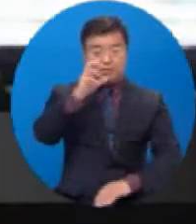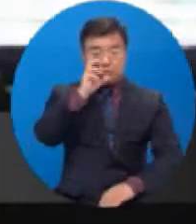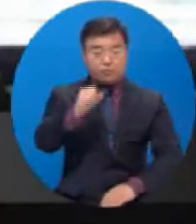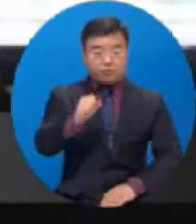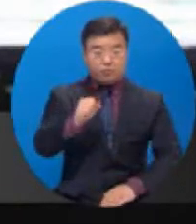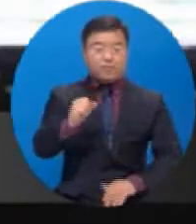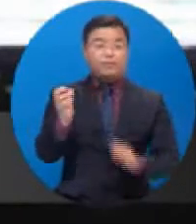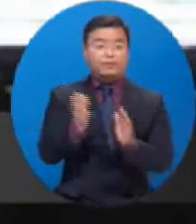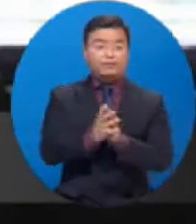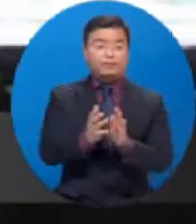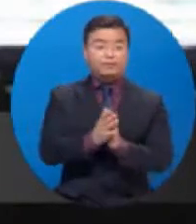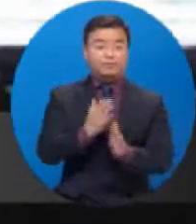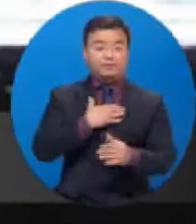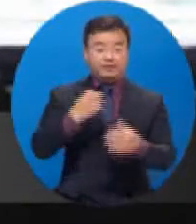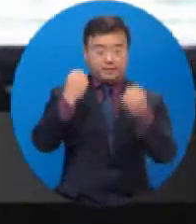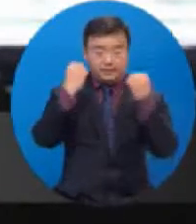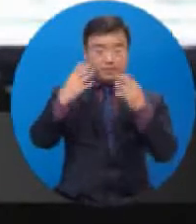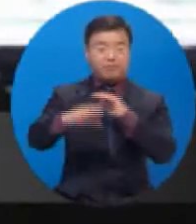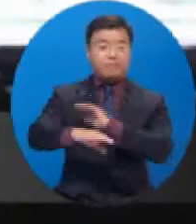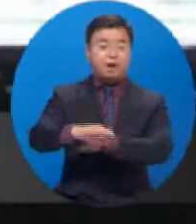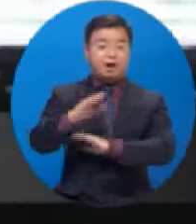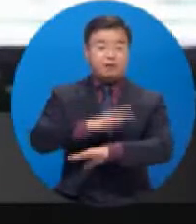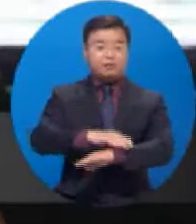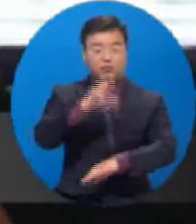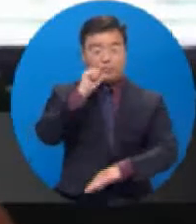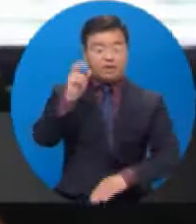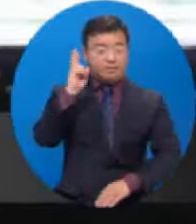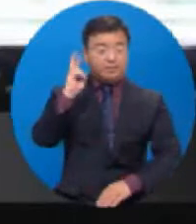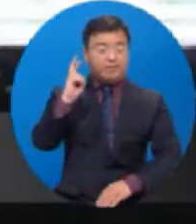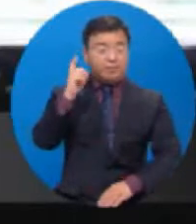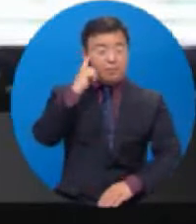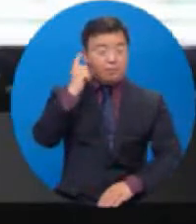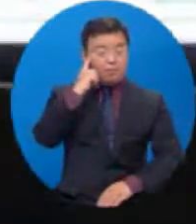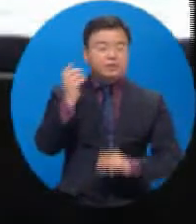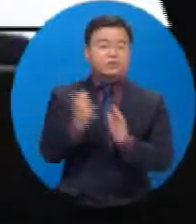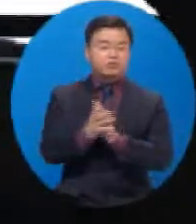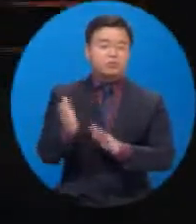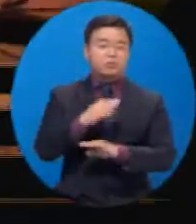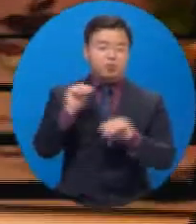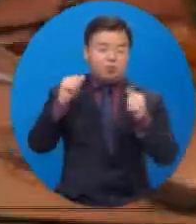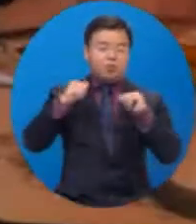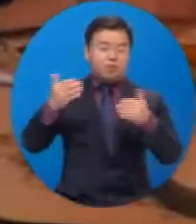will. I used to get teased, but not anymore.